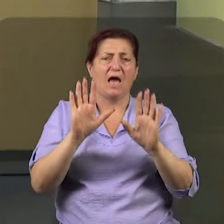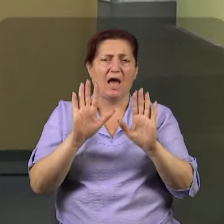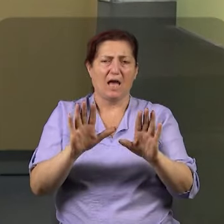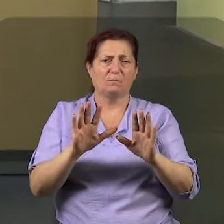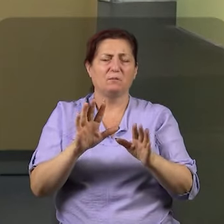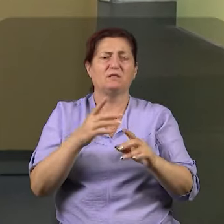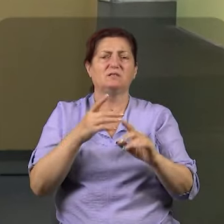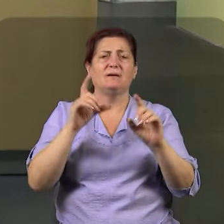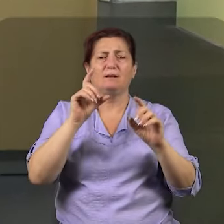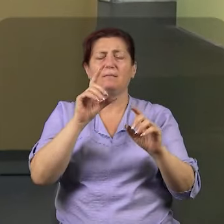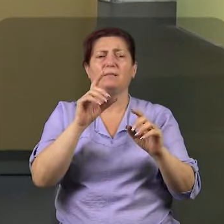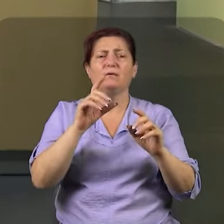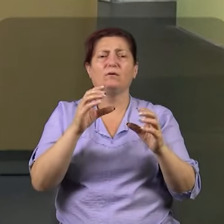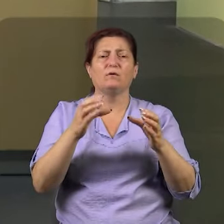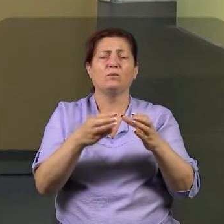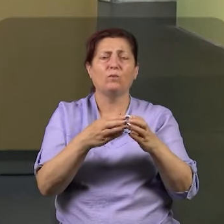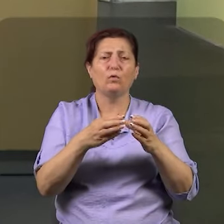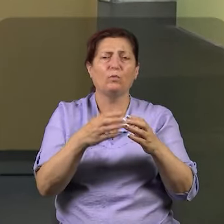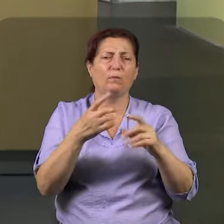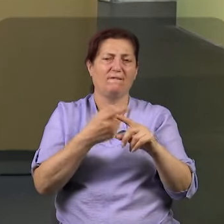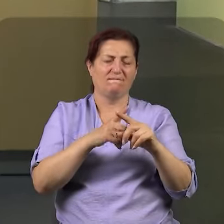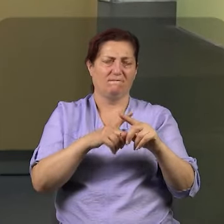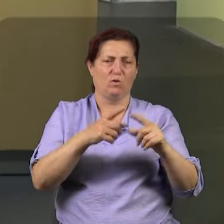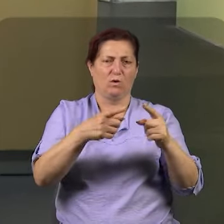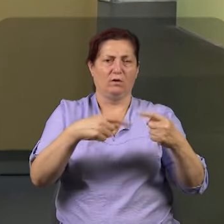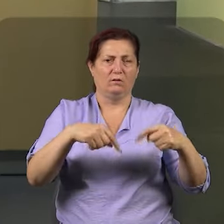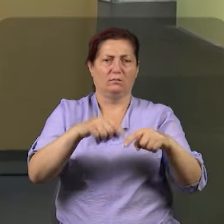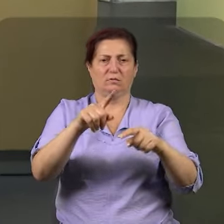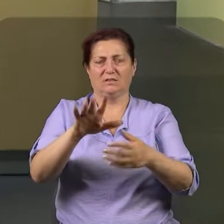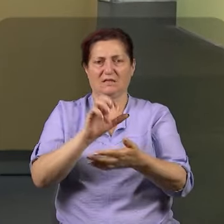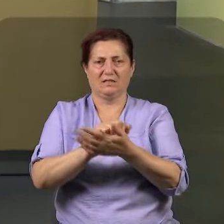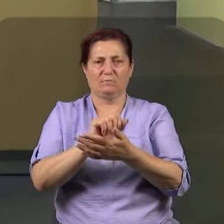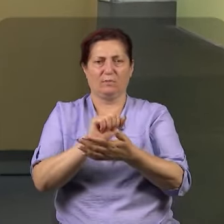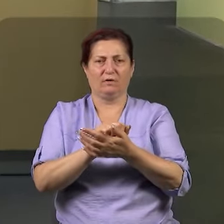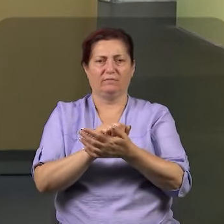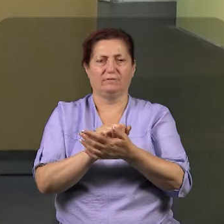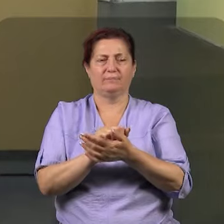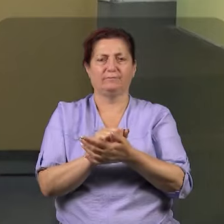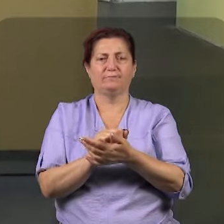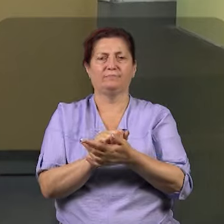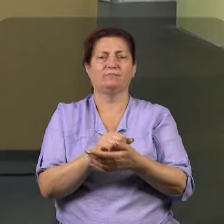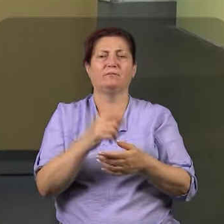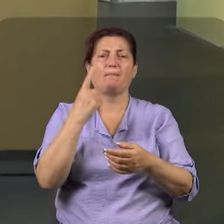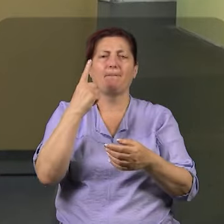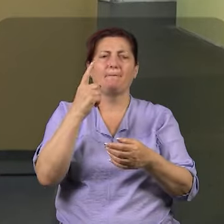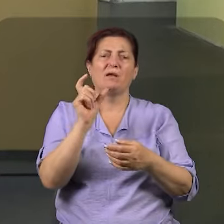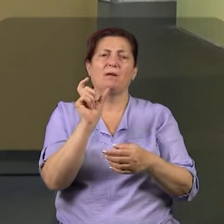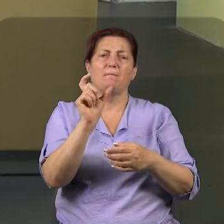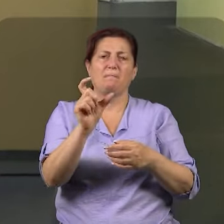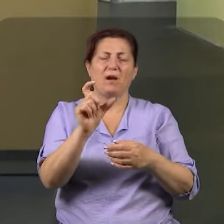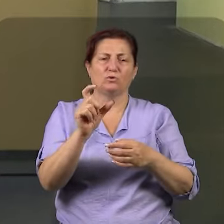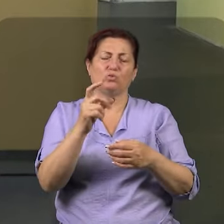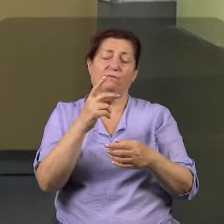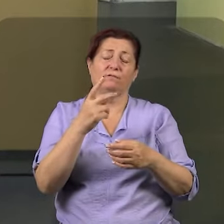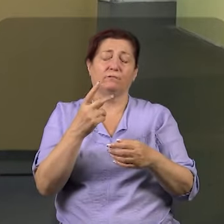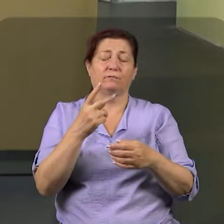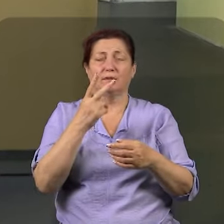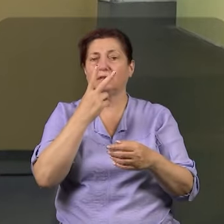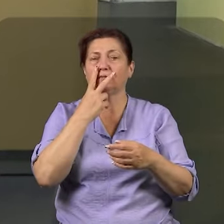կզբաղվի։ Երևի ինչ որ մի մասով մի հատ նախատիպ ստեղծվել է, որը դեռ արդյունքներ կերևա, հիմա